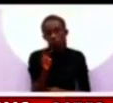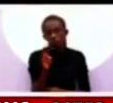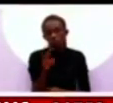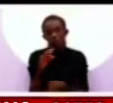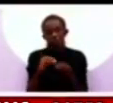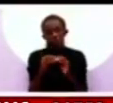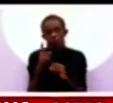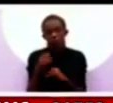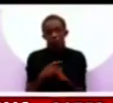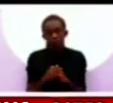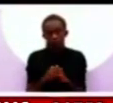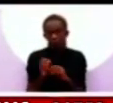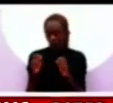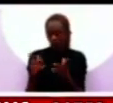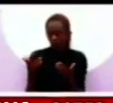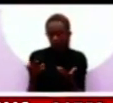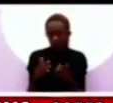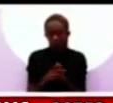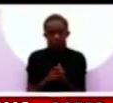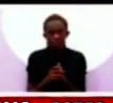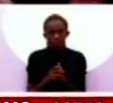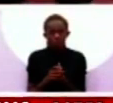number one okay